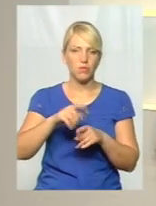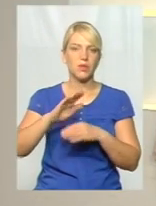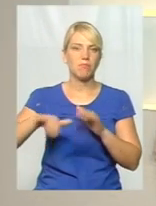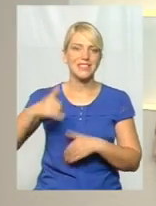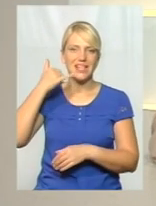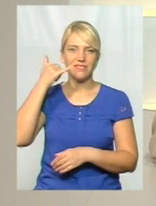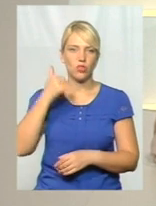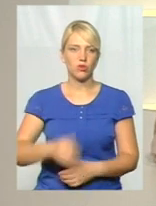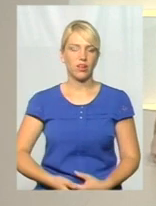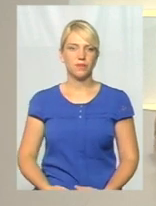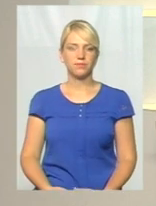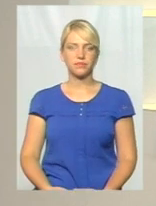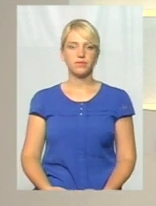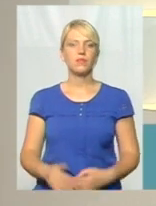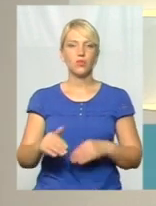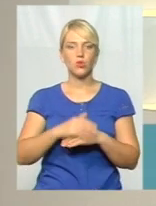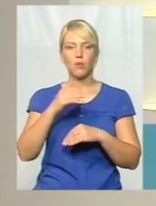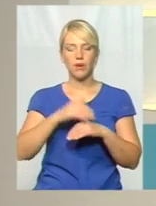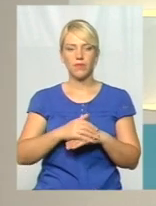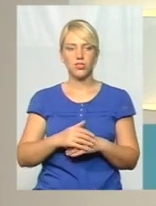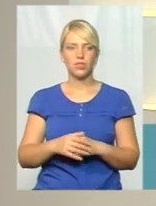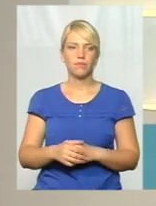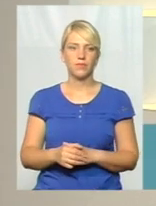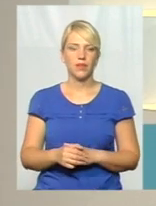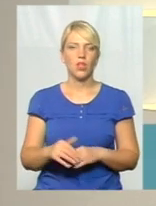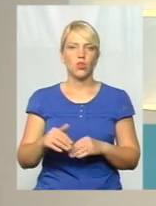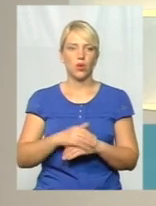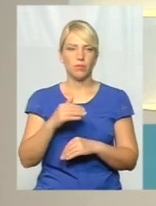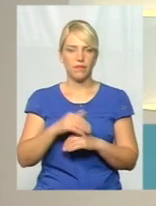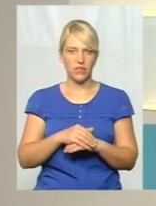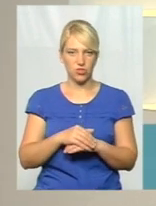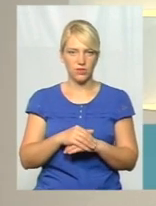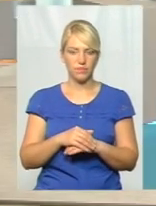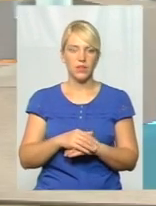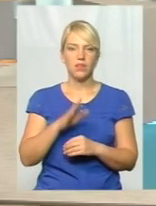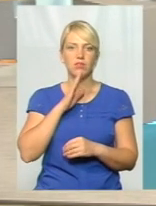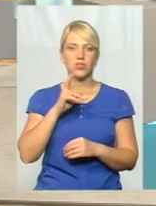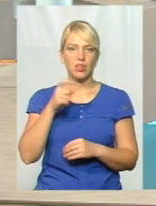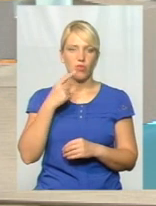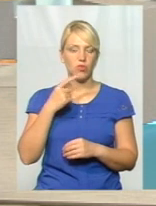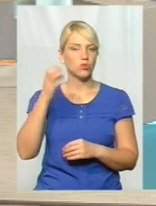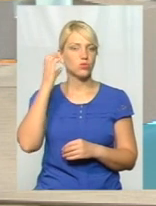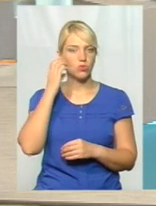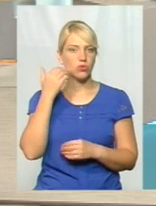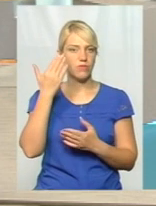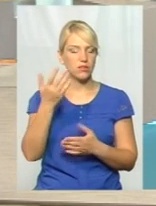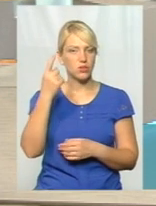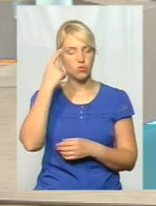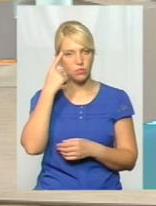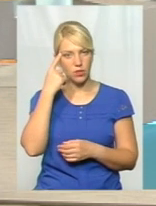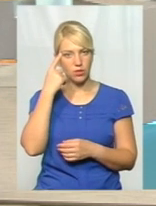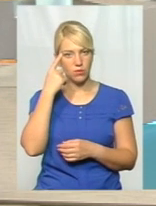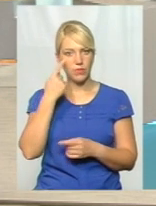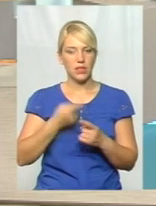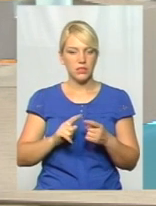усе. Добрий вечір, слухаємо вас. Ага, добрий вечір. Слухаю вас і думаю, оце якщо